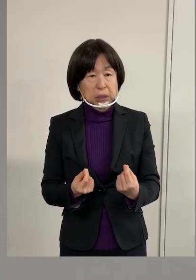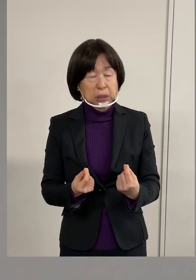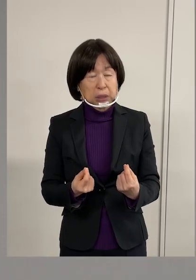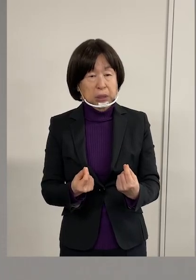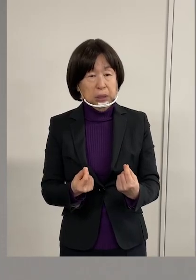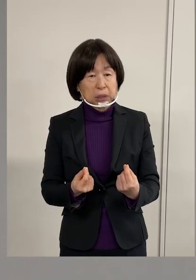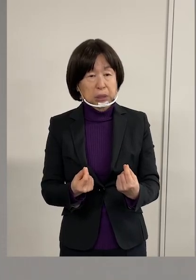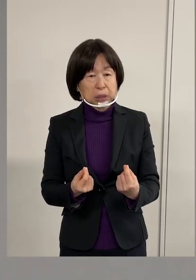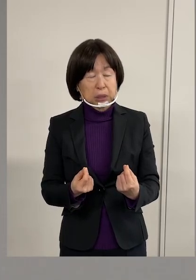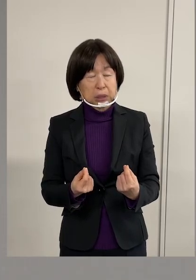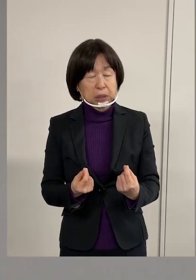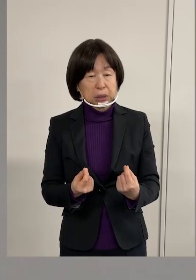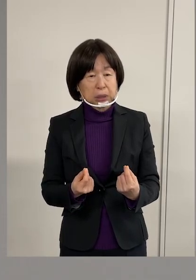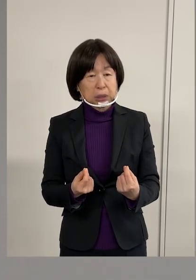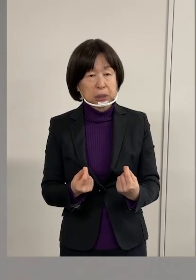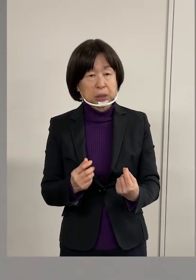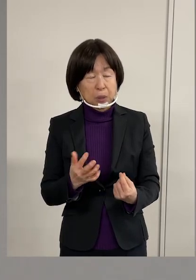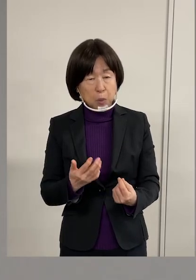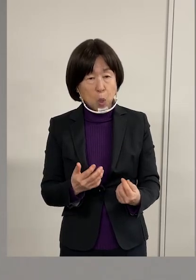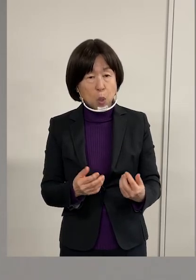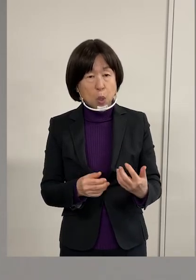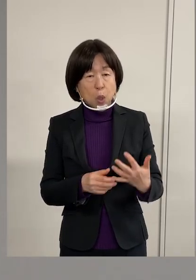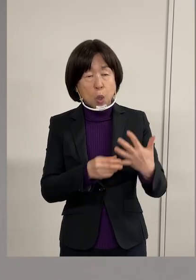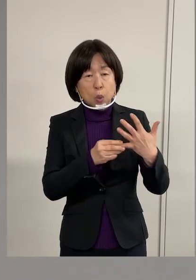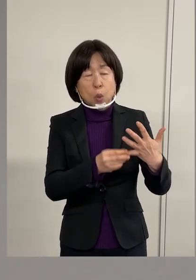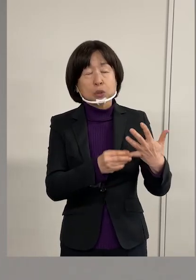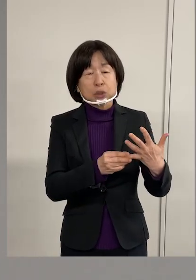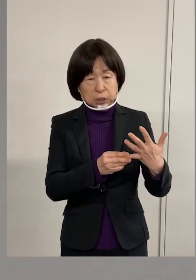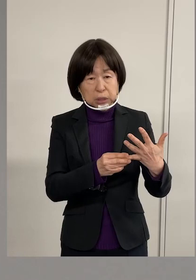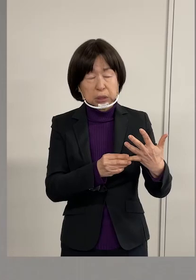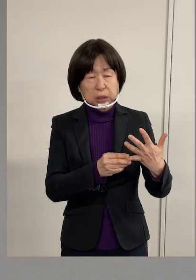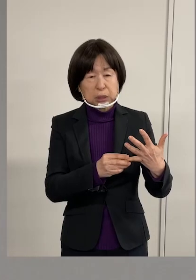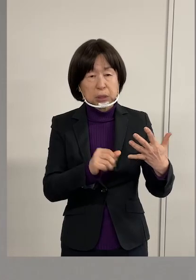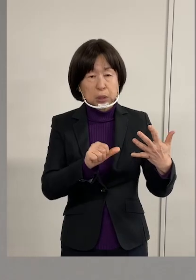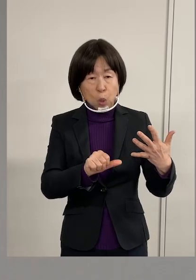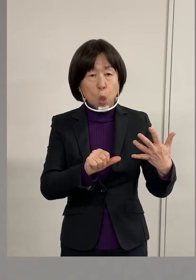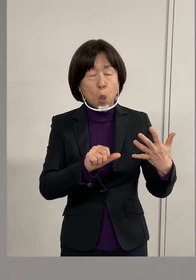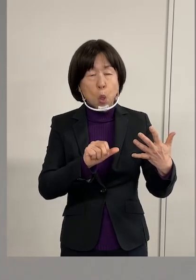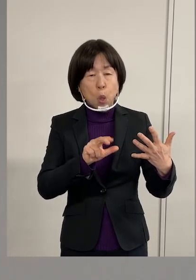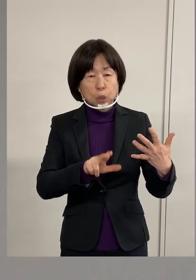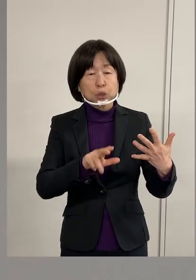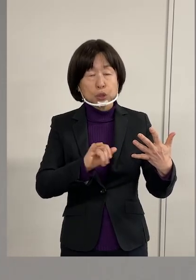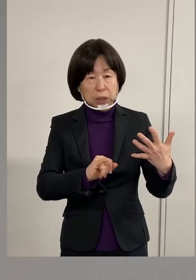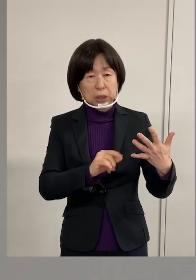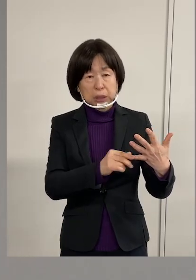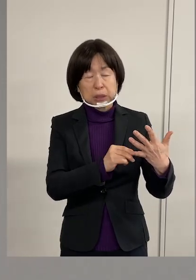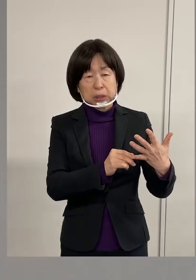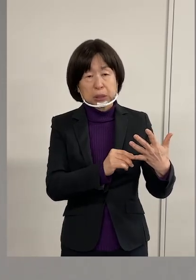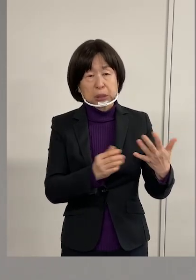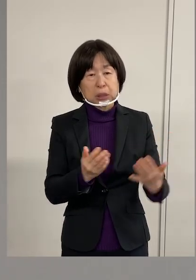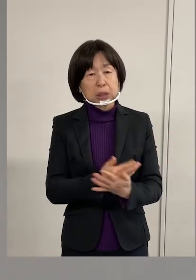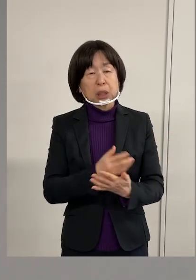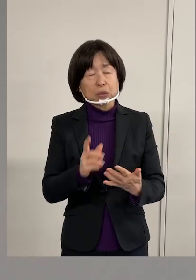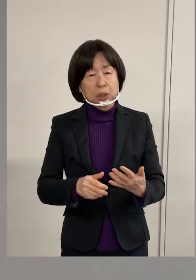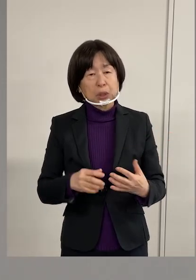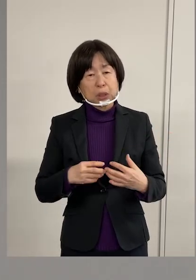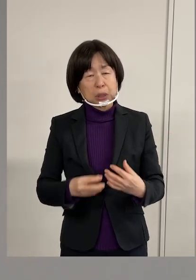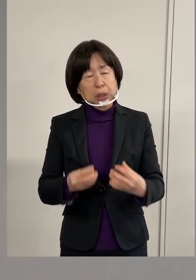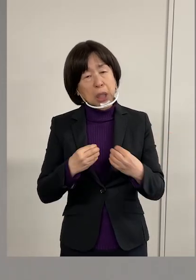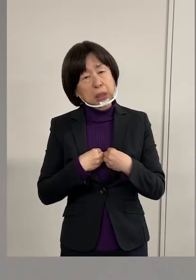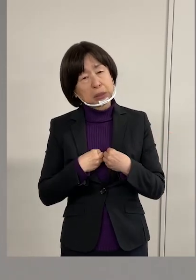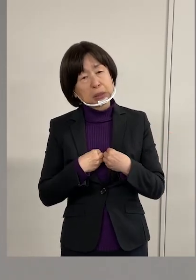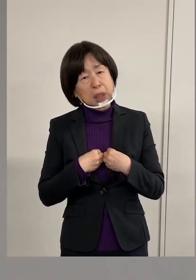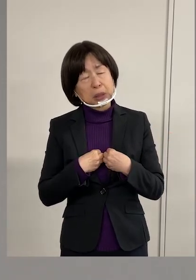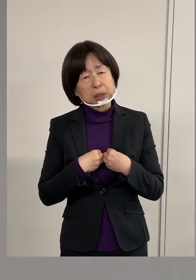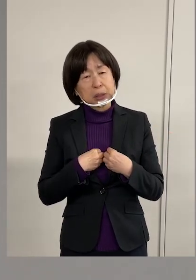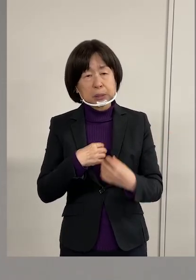対策でですね、で、一方で5類で引き下げたときに、当然感染リスクっていうのは、 そうなると高まるのかなというふうに思うんですけど、